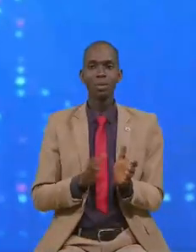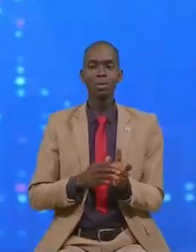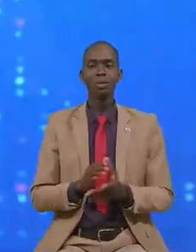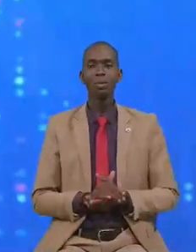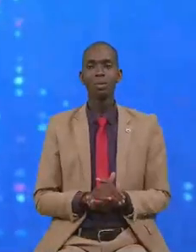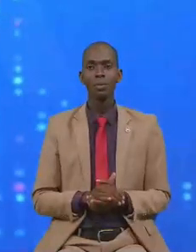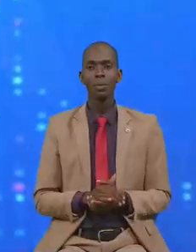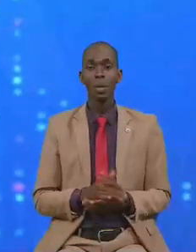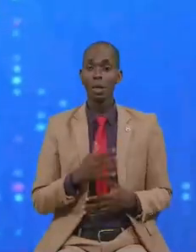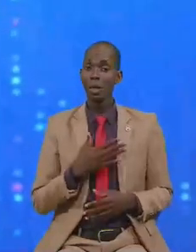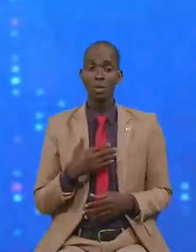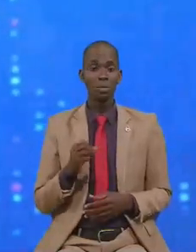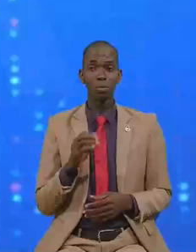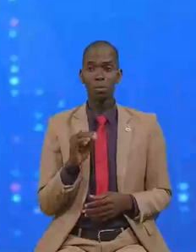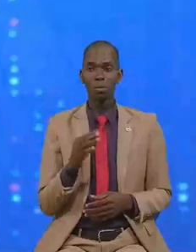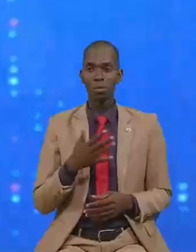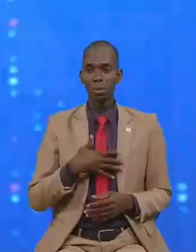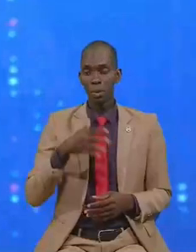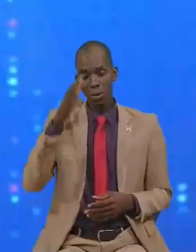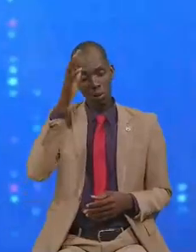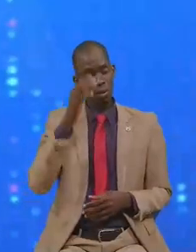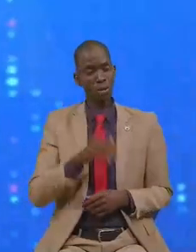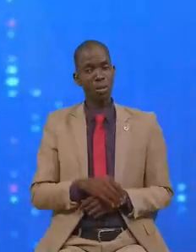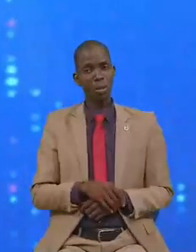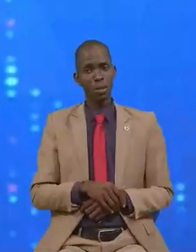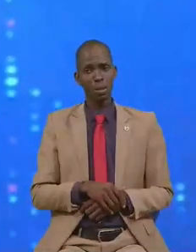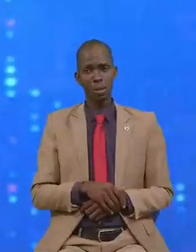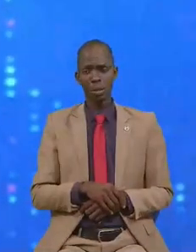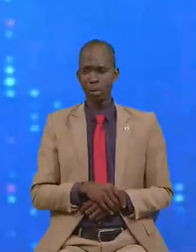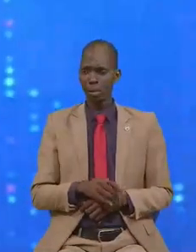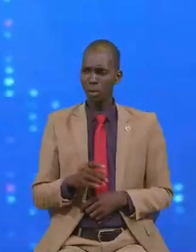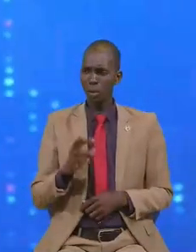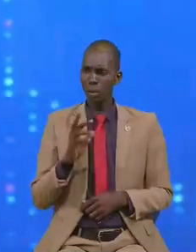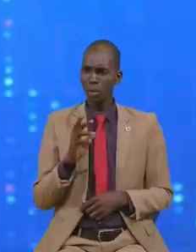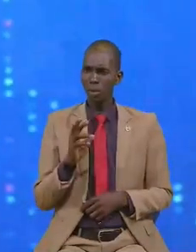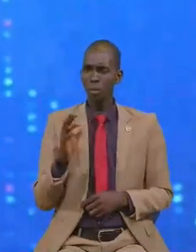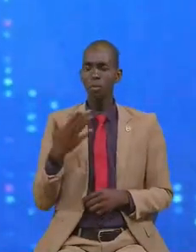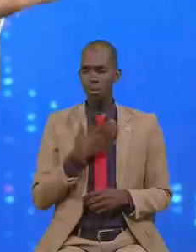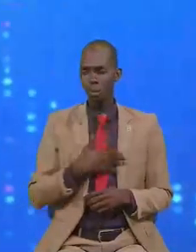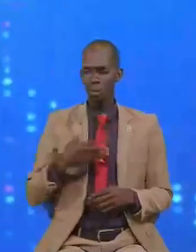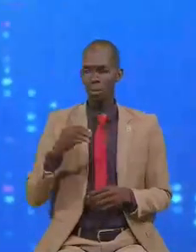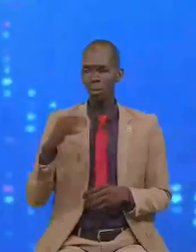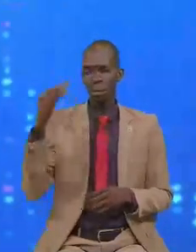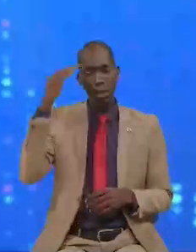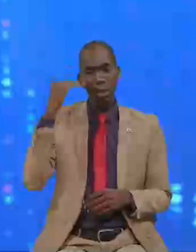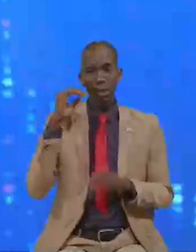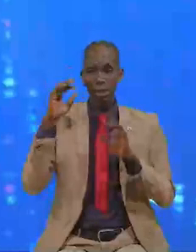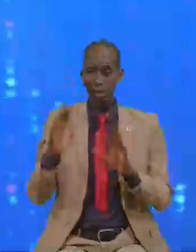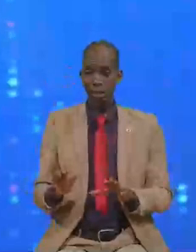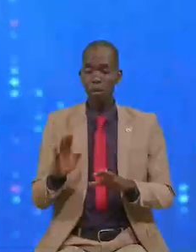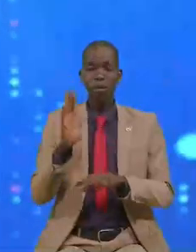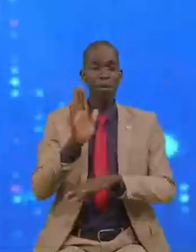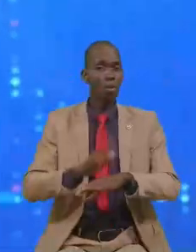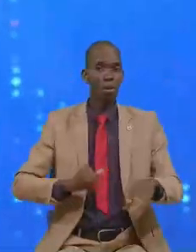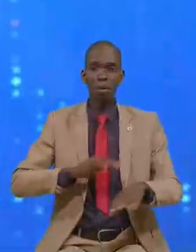Ainsi donc, mon père a dit, monsieur de Yoti, faites-moi une faveur. Rassemblez tous les